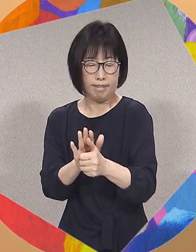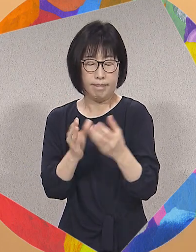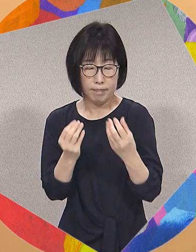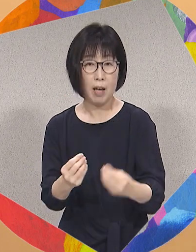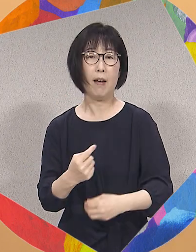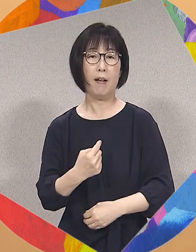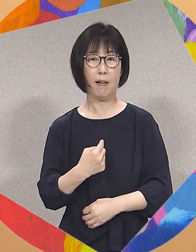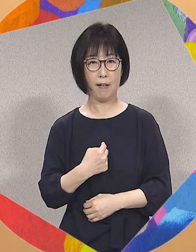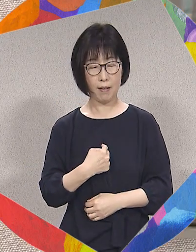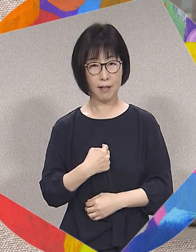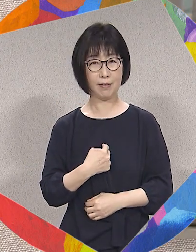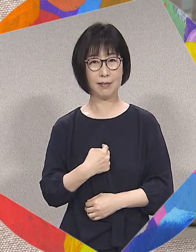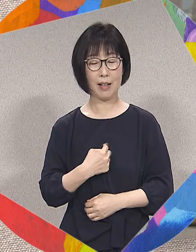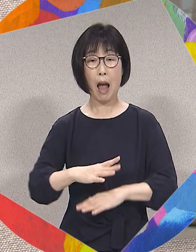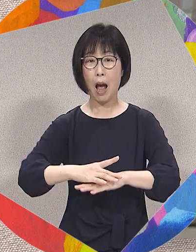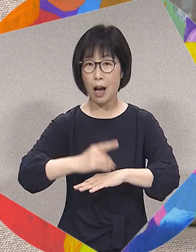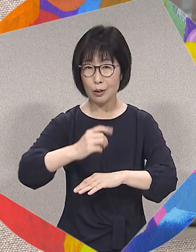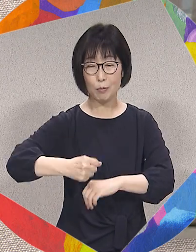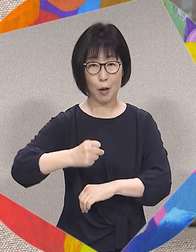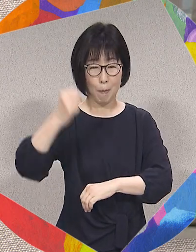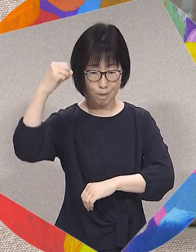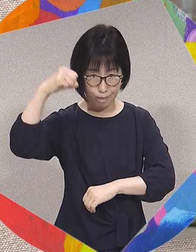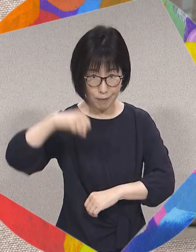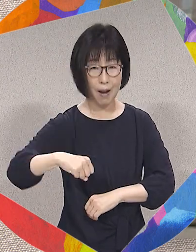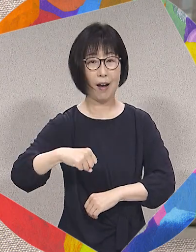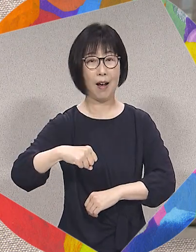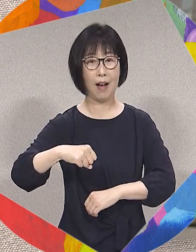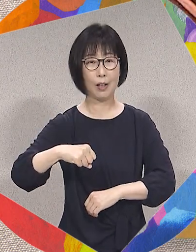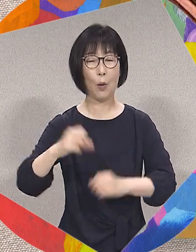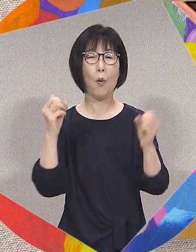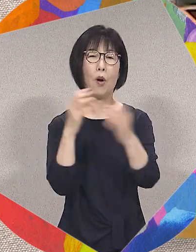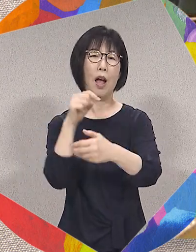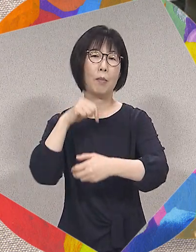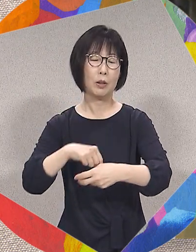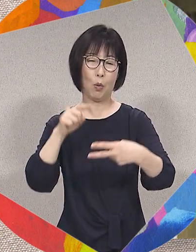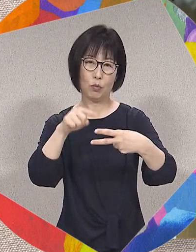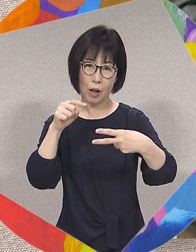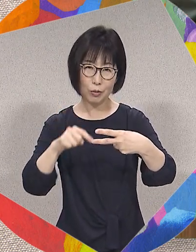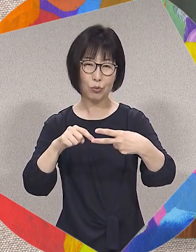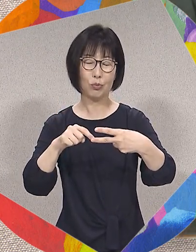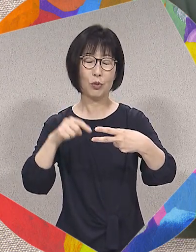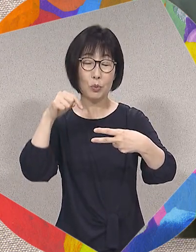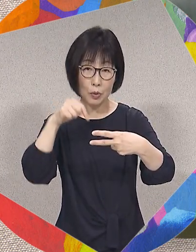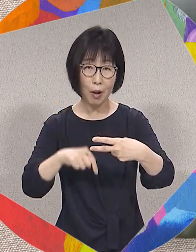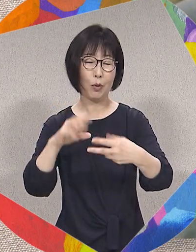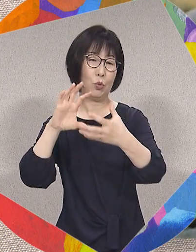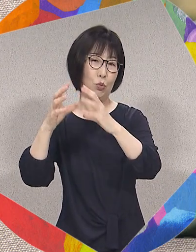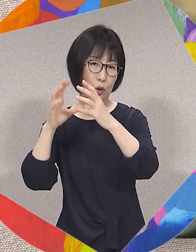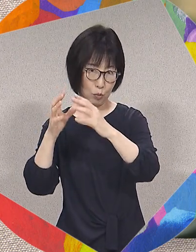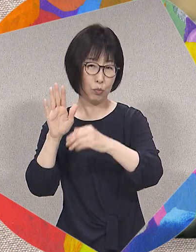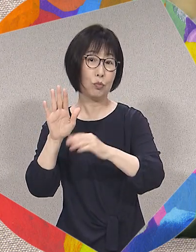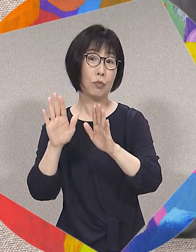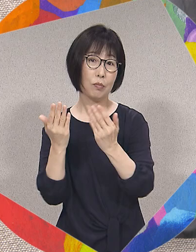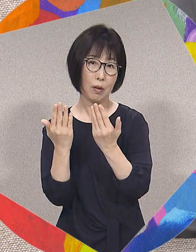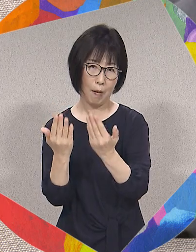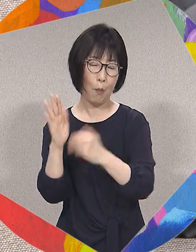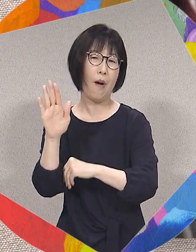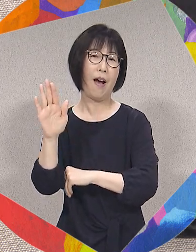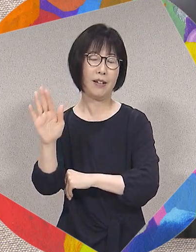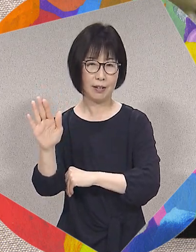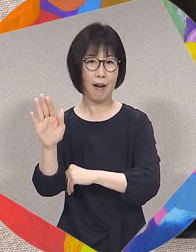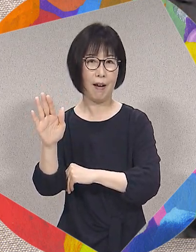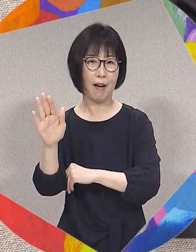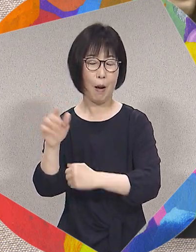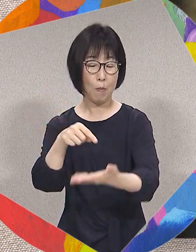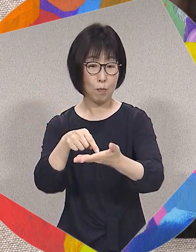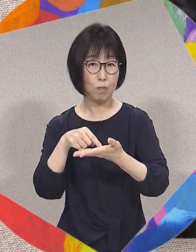。で、初めて突破したのがこの学校と、もう一つ岡山にある大学です。20倍30倍の志願者を集める